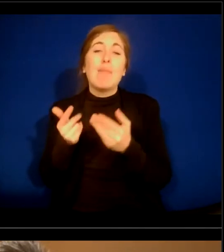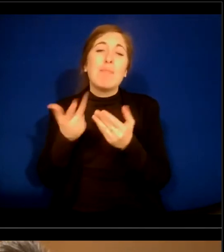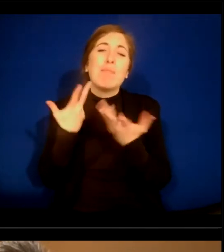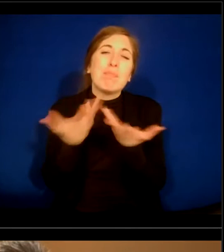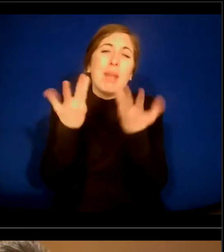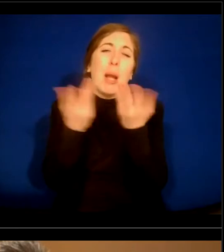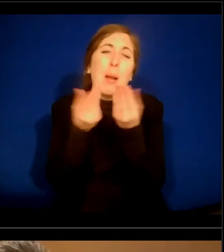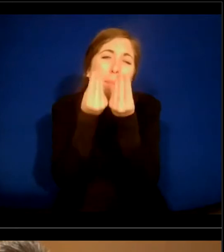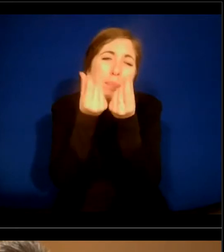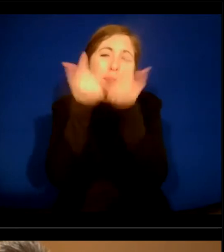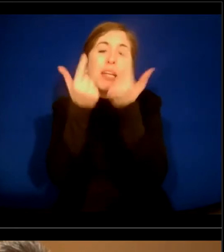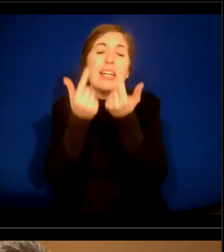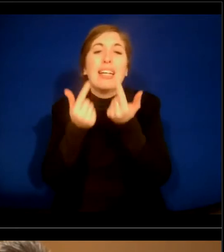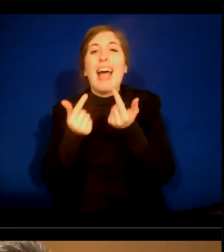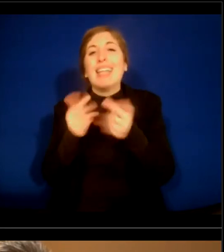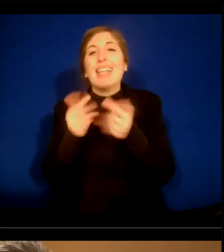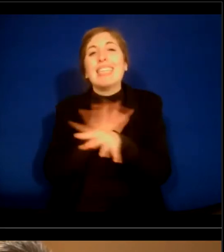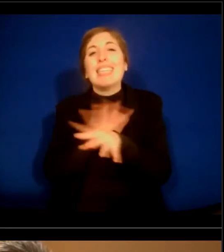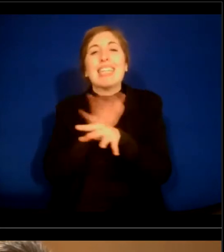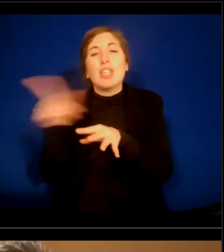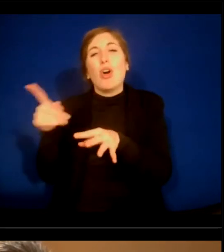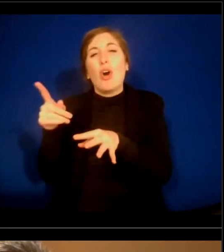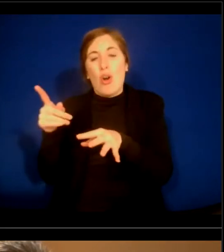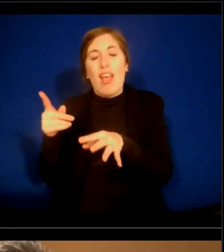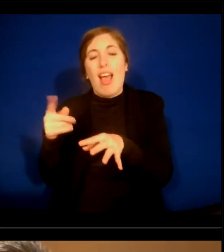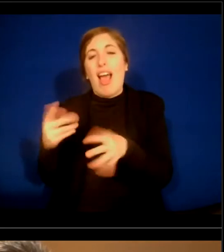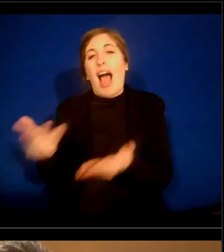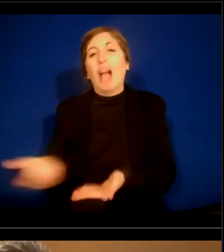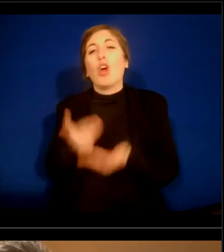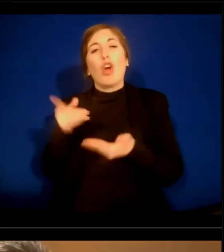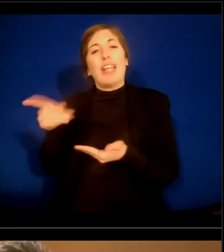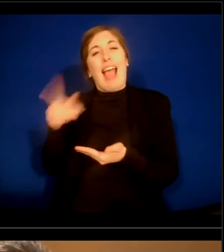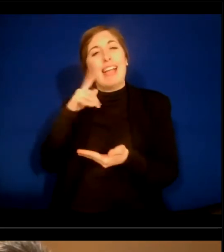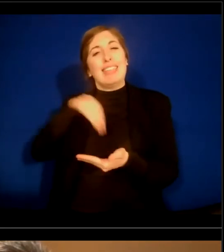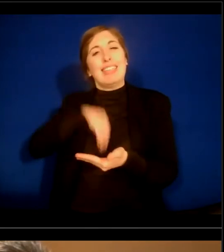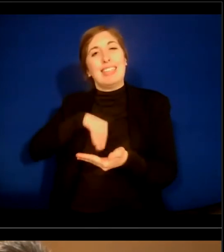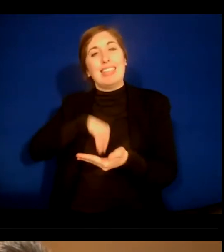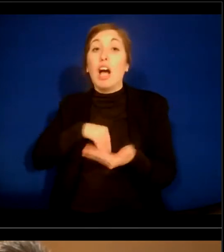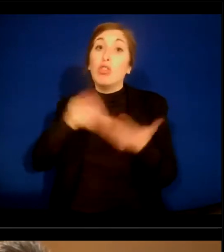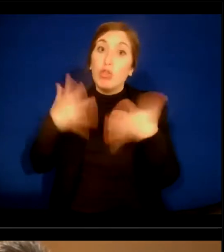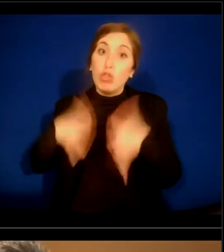ha una rilevanza anche psicologica, già quello, ecco.